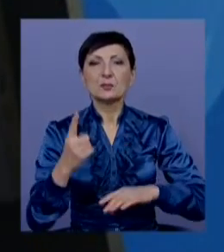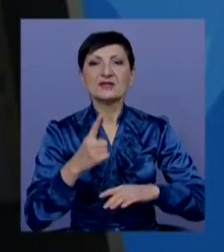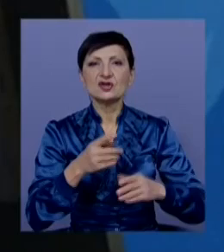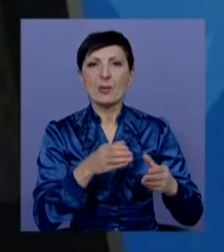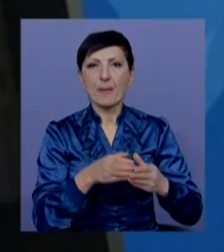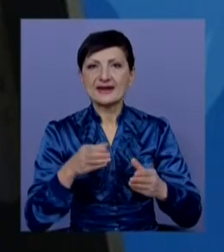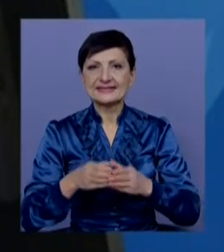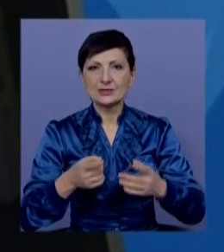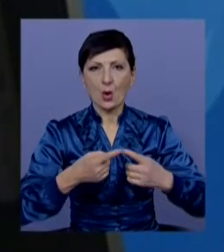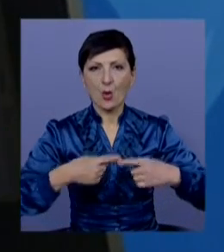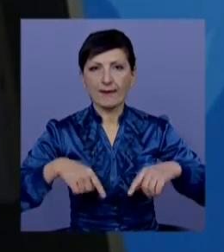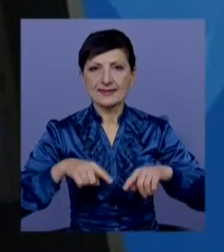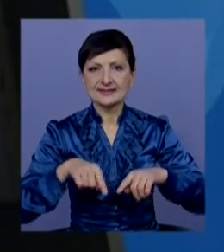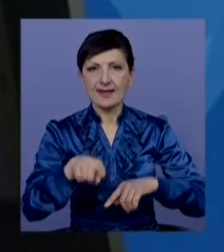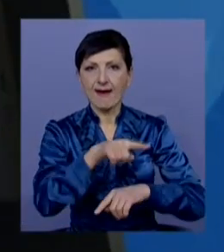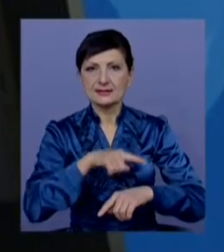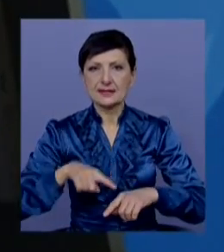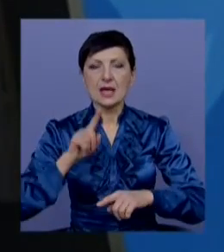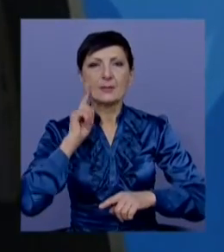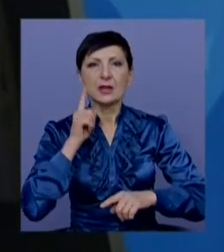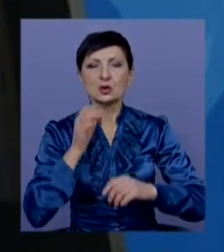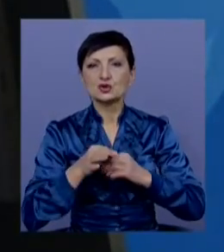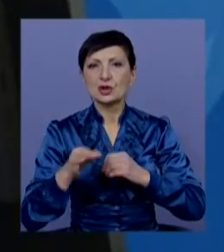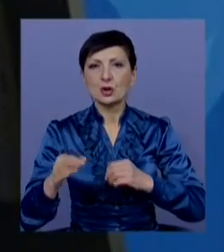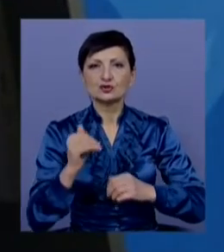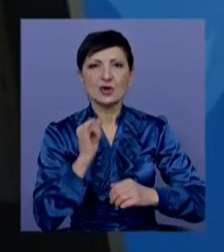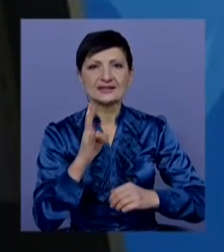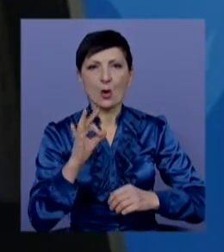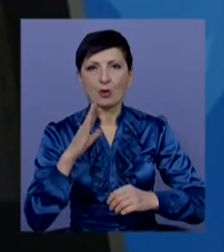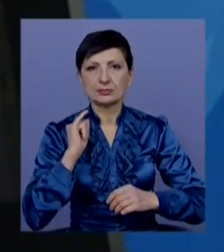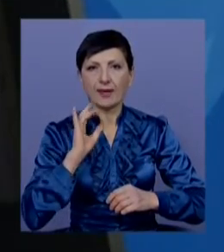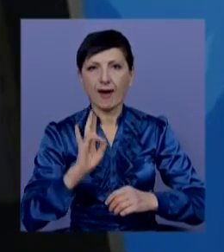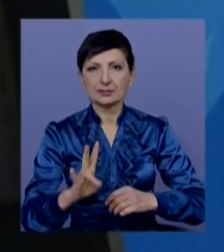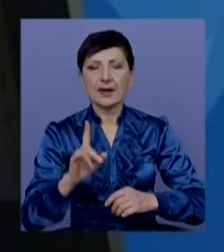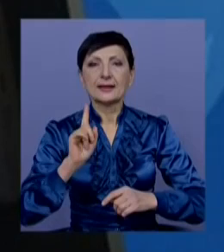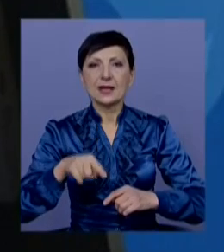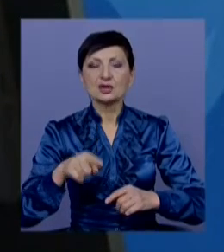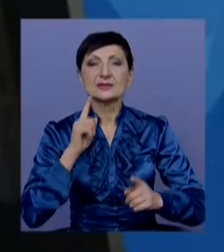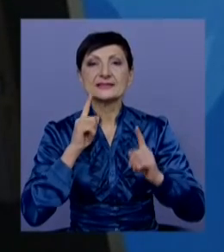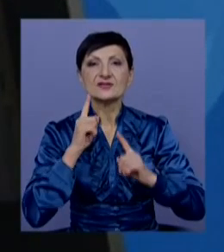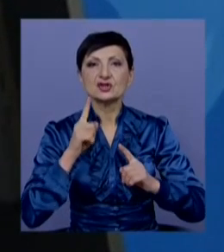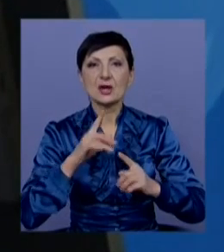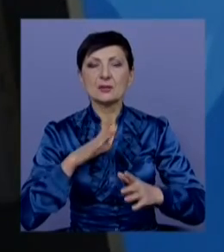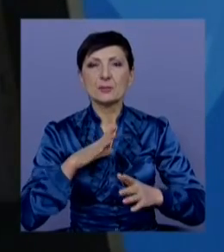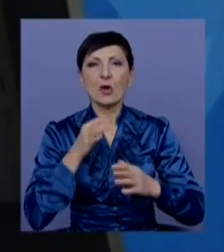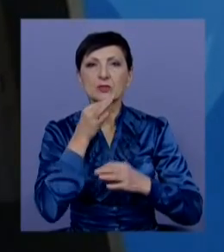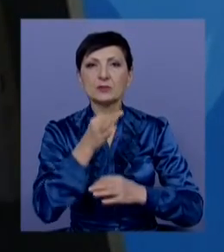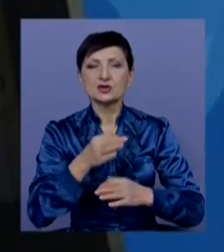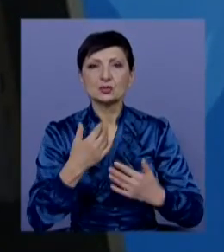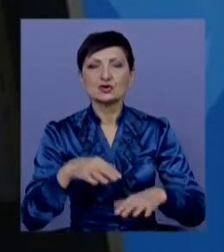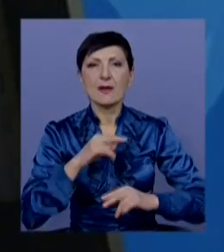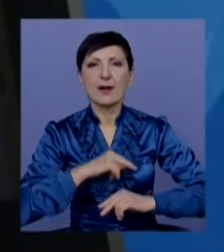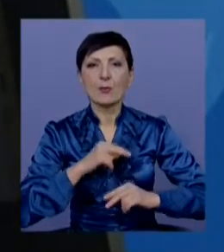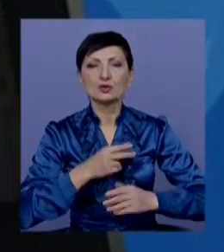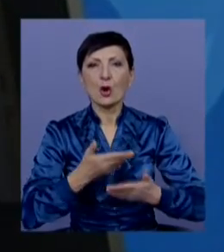партийными организациями и молодежным крылом ЖАС Отан. В том числе на совещании с Елбасы была отмечена работа консультативных